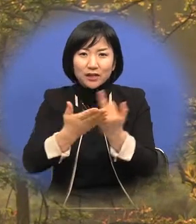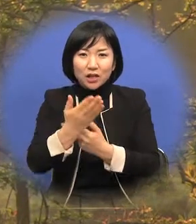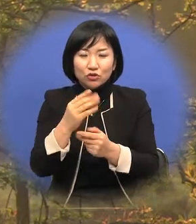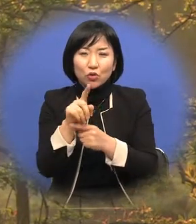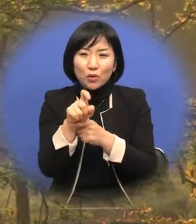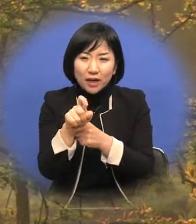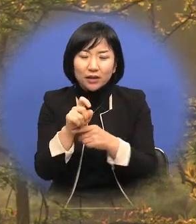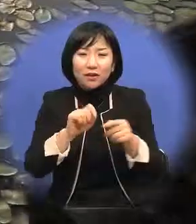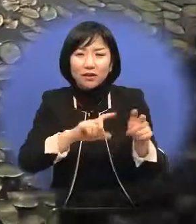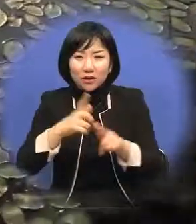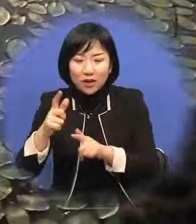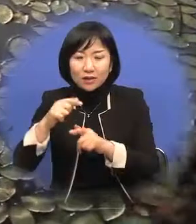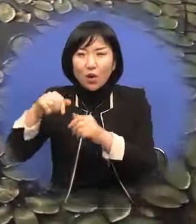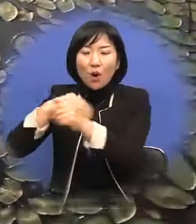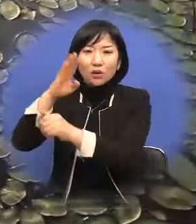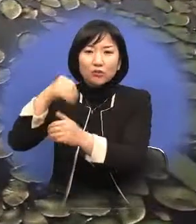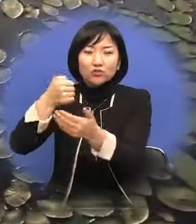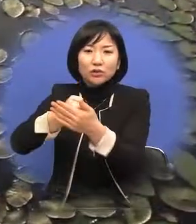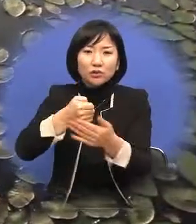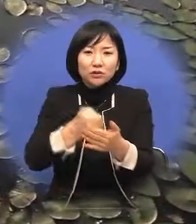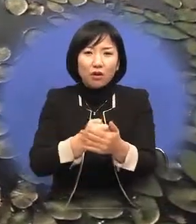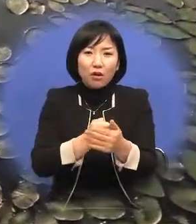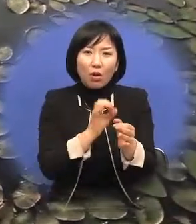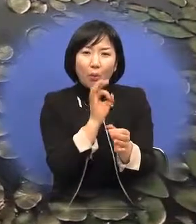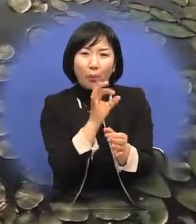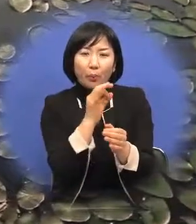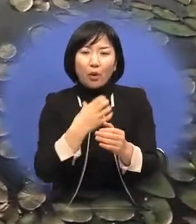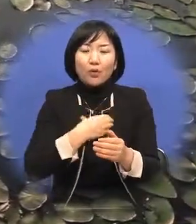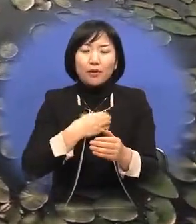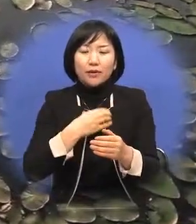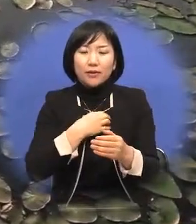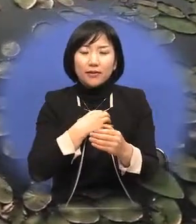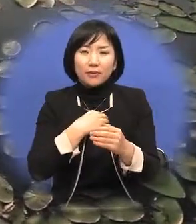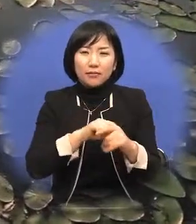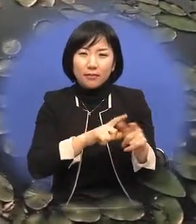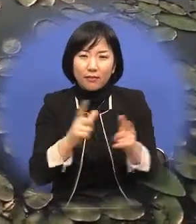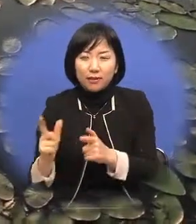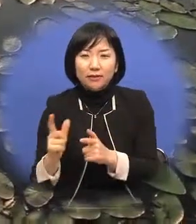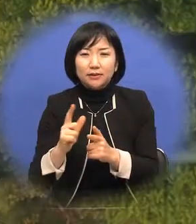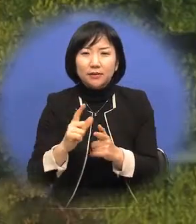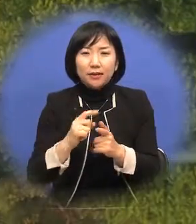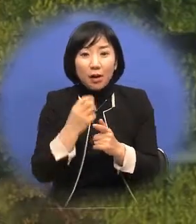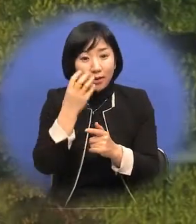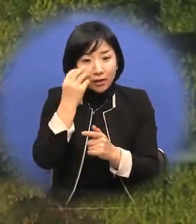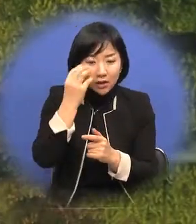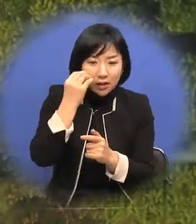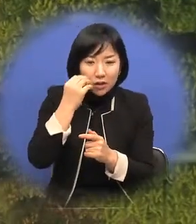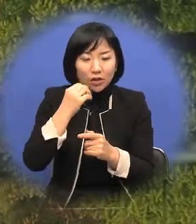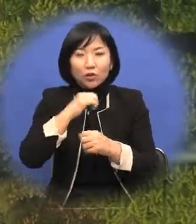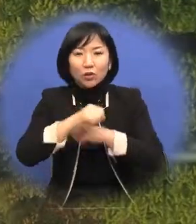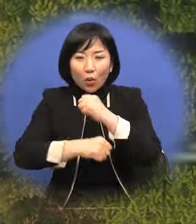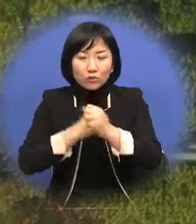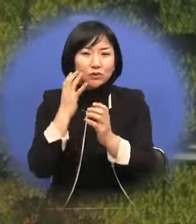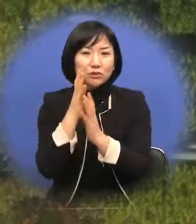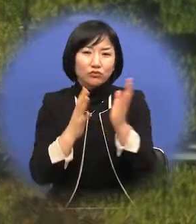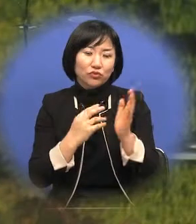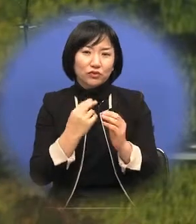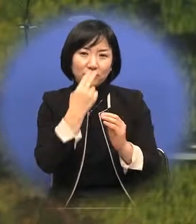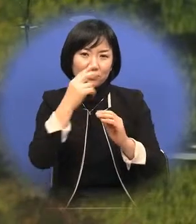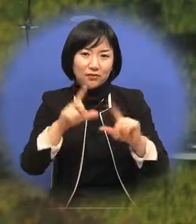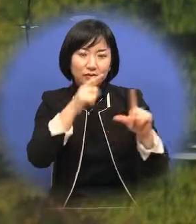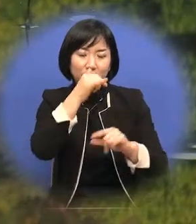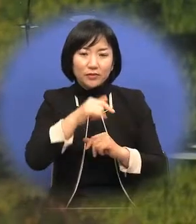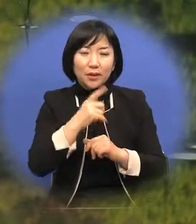제주 고사리삼 등 환경부 지정 멸종위기 야생 동식물을 비롯해 다양한 희귀 동식물이 서식합니다.